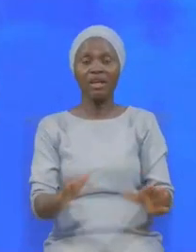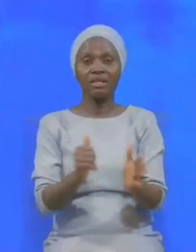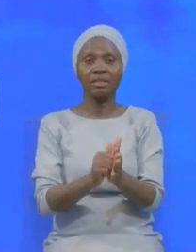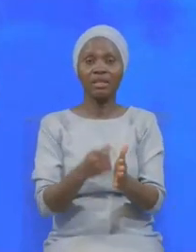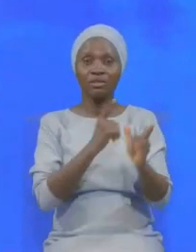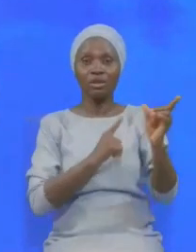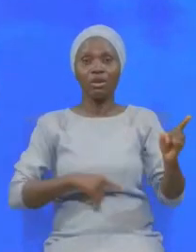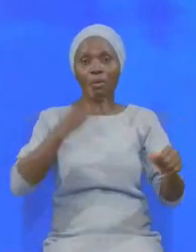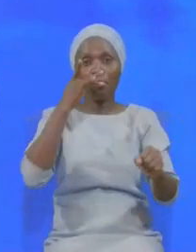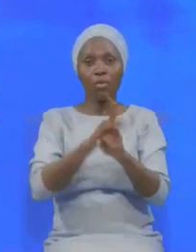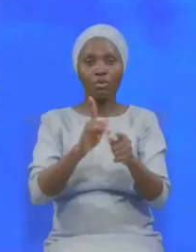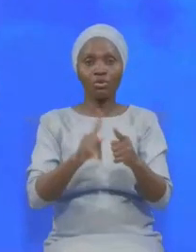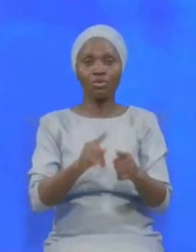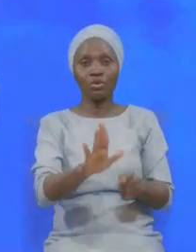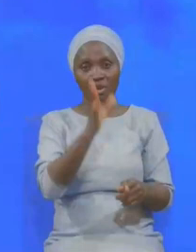te donner.